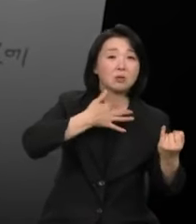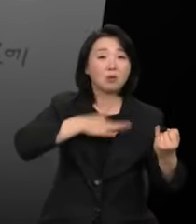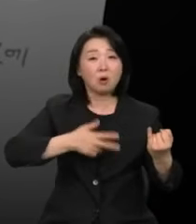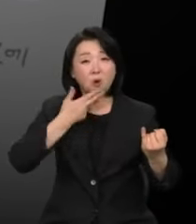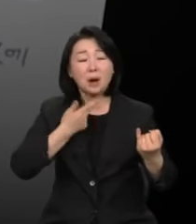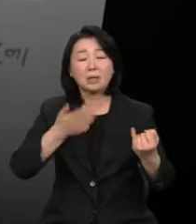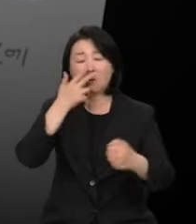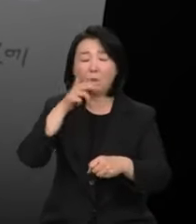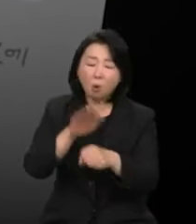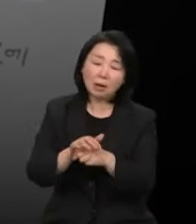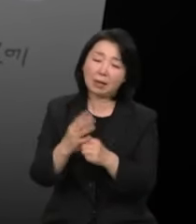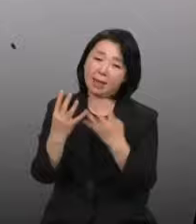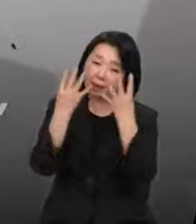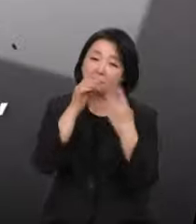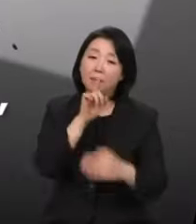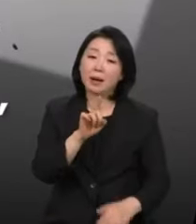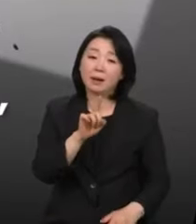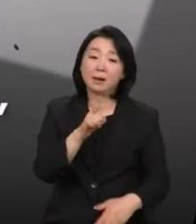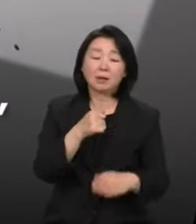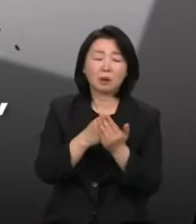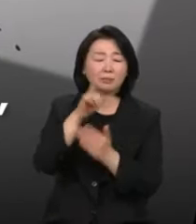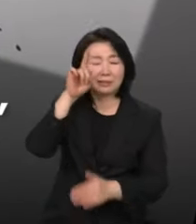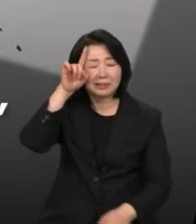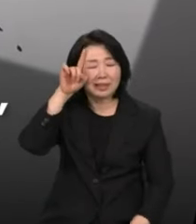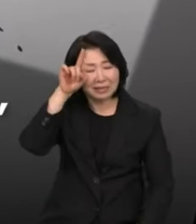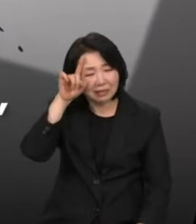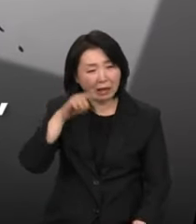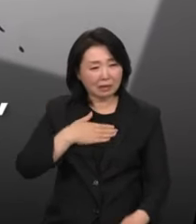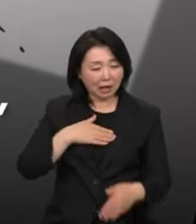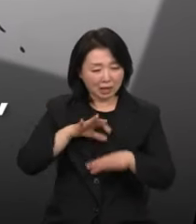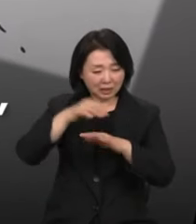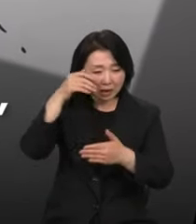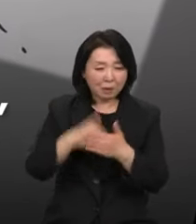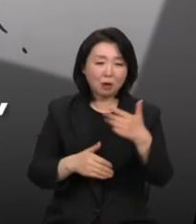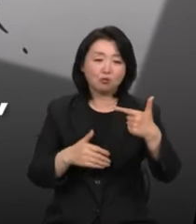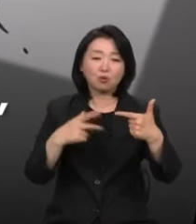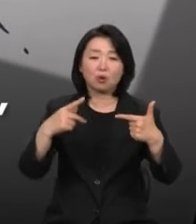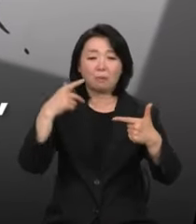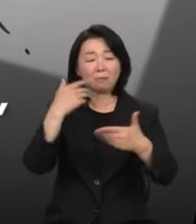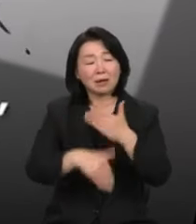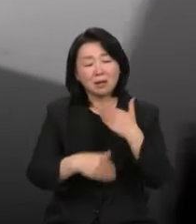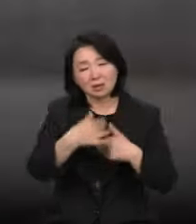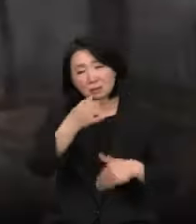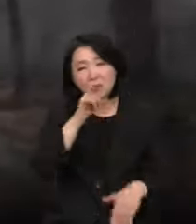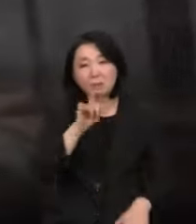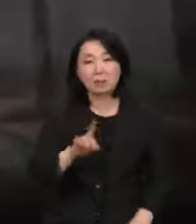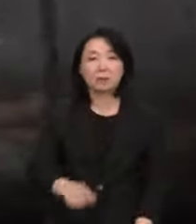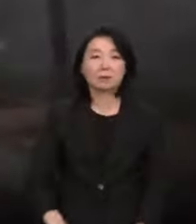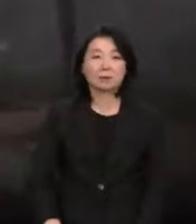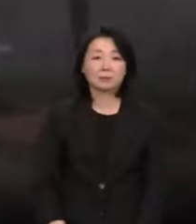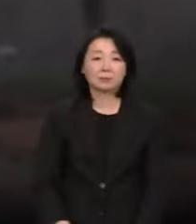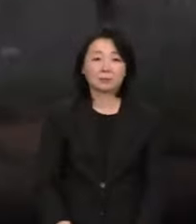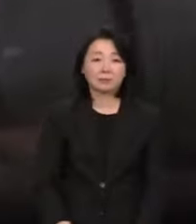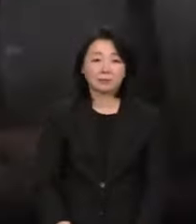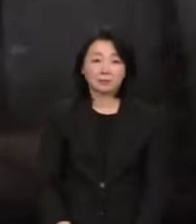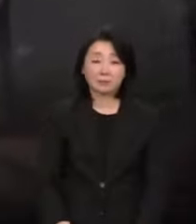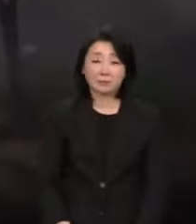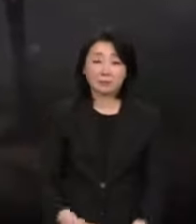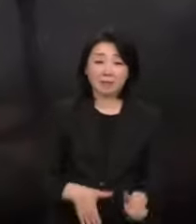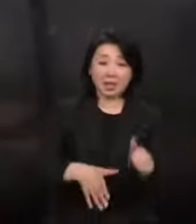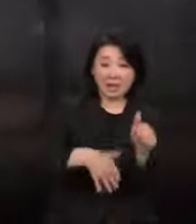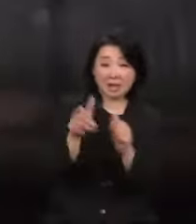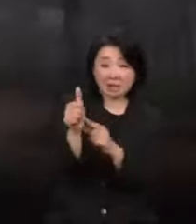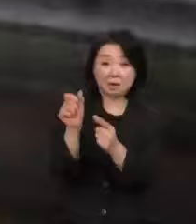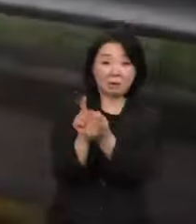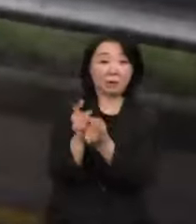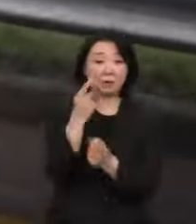않았는데도 억울하게 수감됐다며 스트레스에 살이 6kg이나 빠져서 힘들다고 했습니다. 가해자 측을